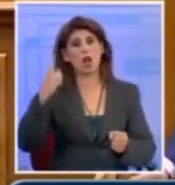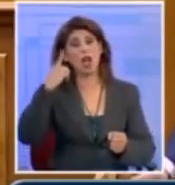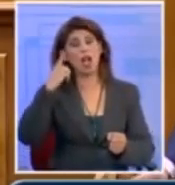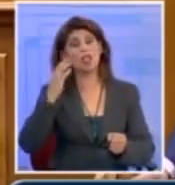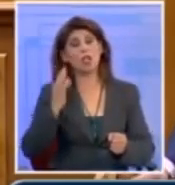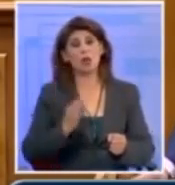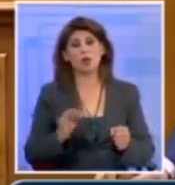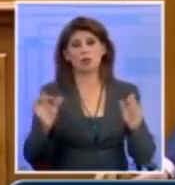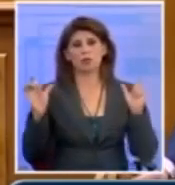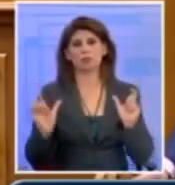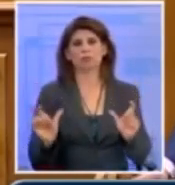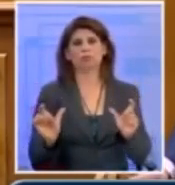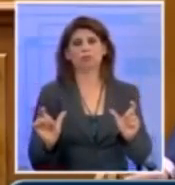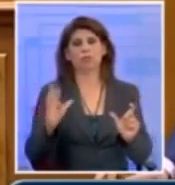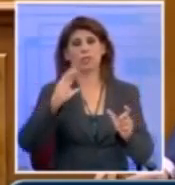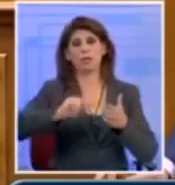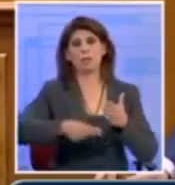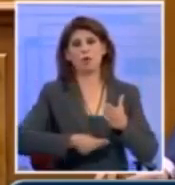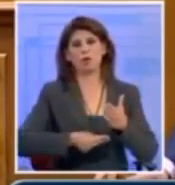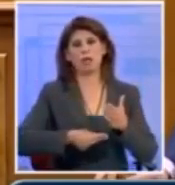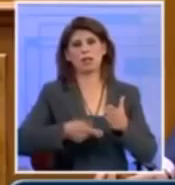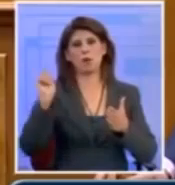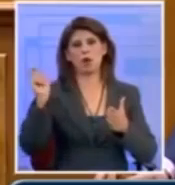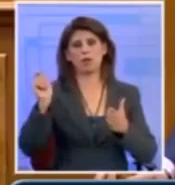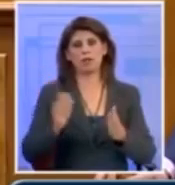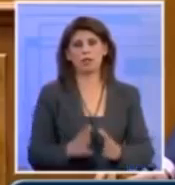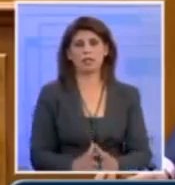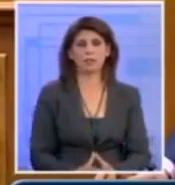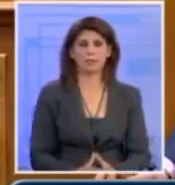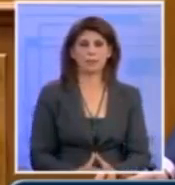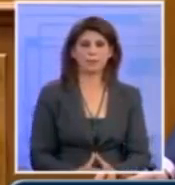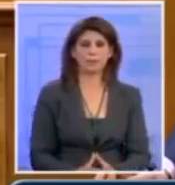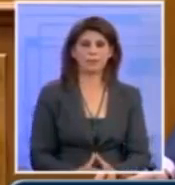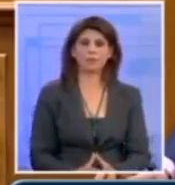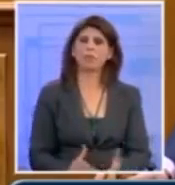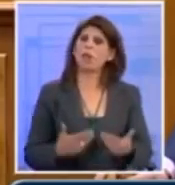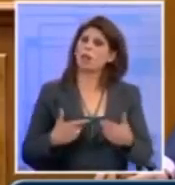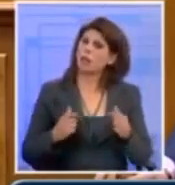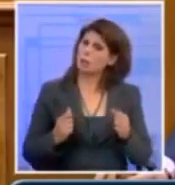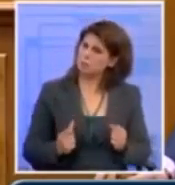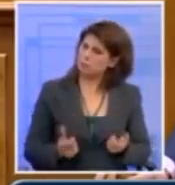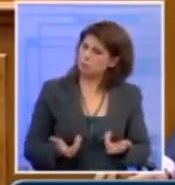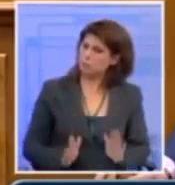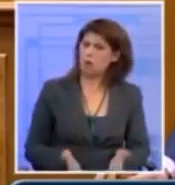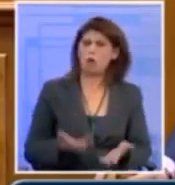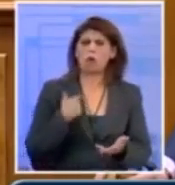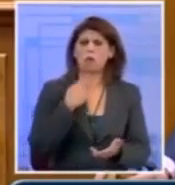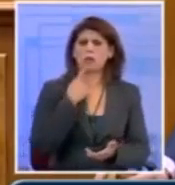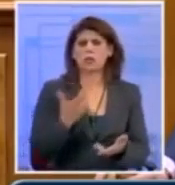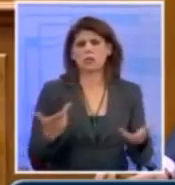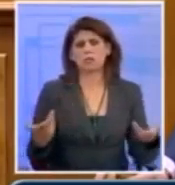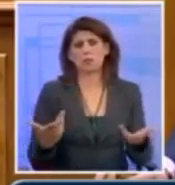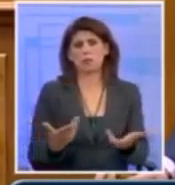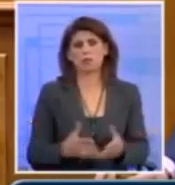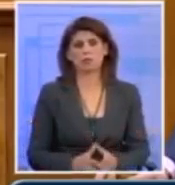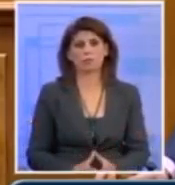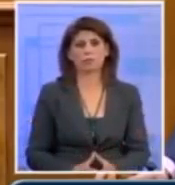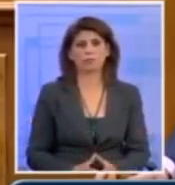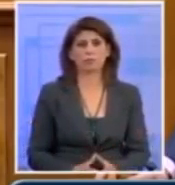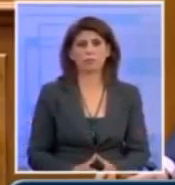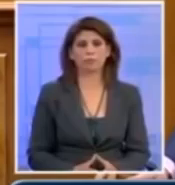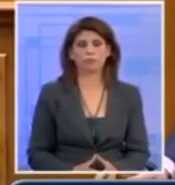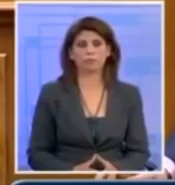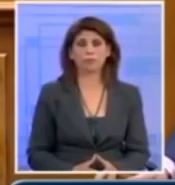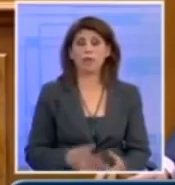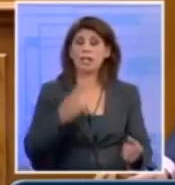ιδεολογικό οχυρό της μνημονιακής πολιτικής. Και είμαι σε θέση να σας πω ότι